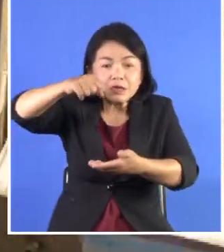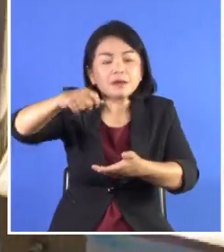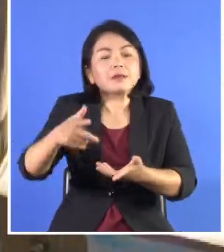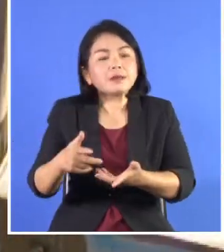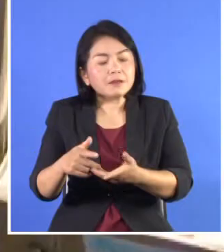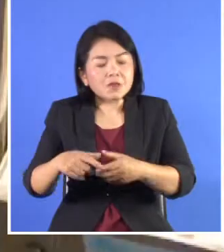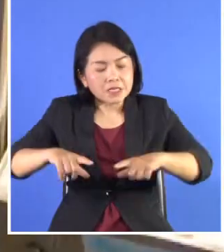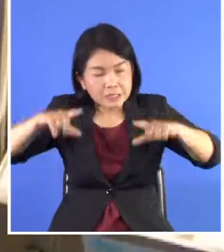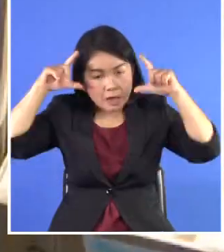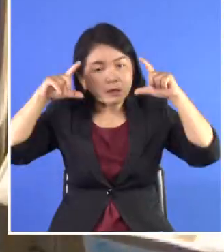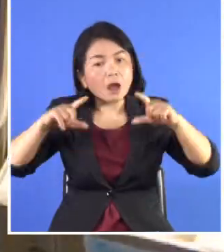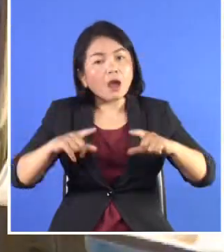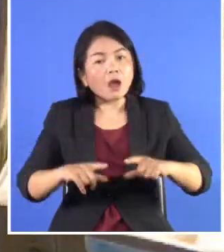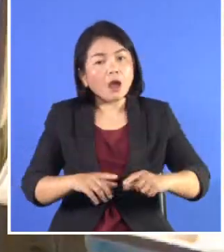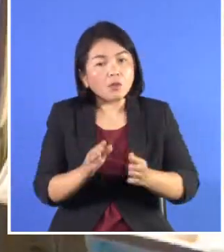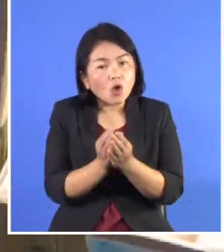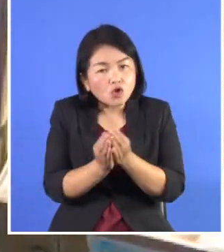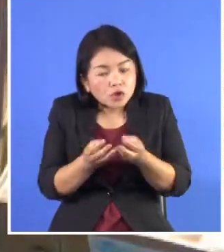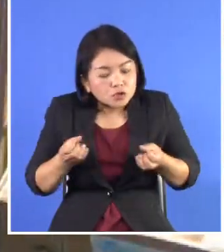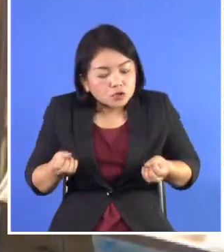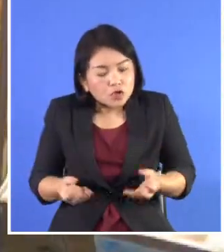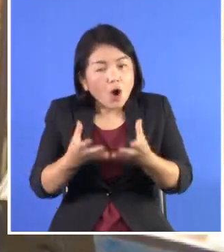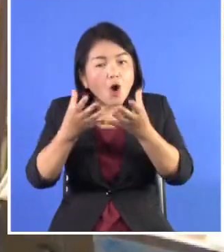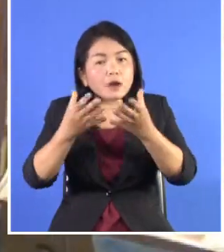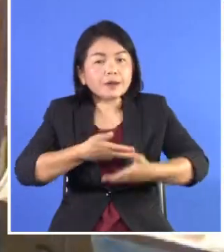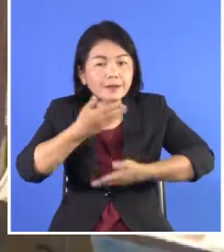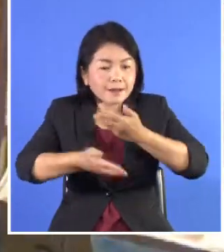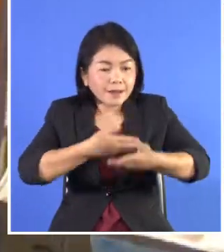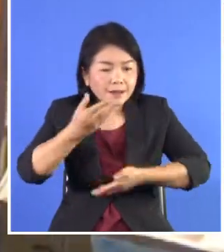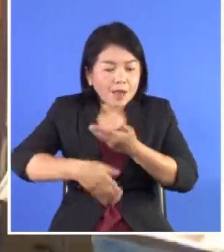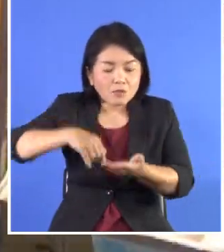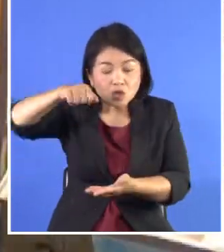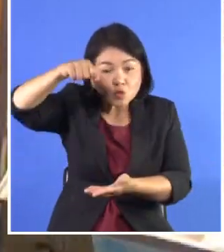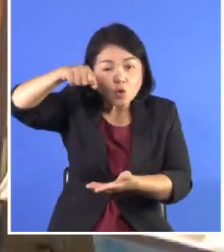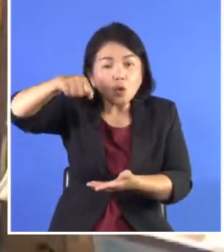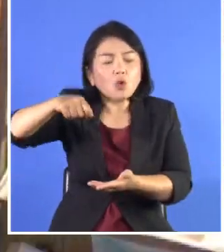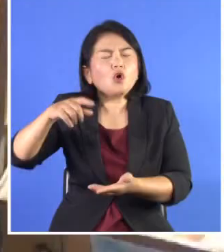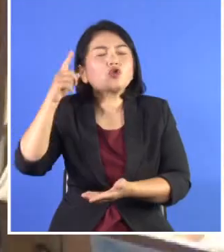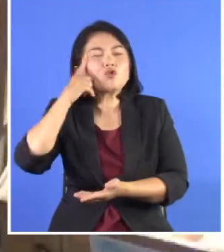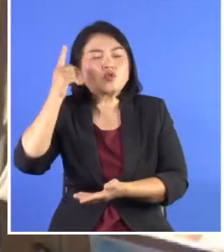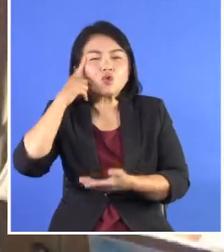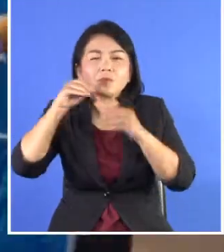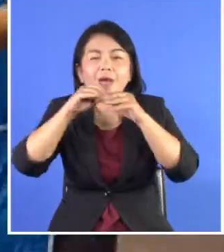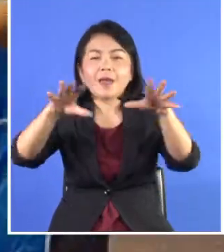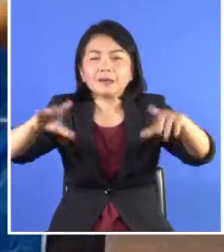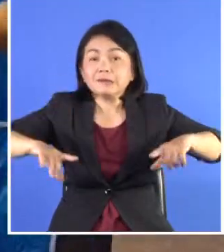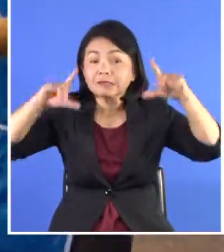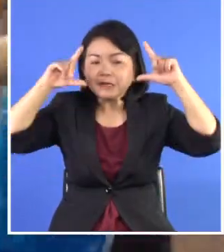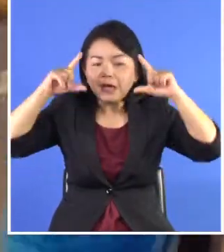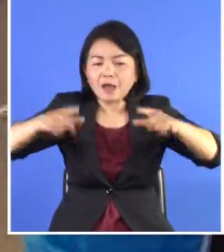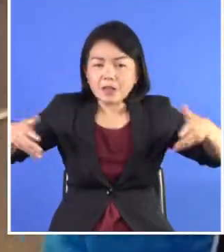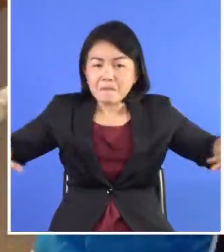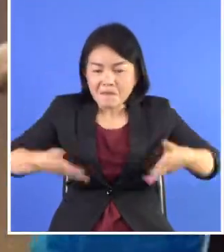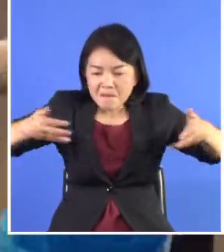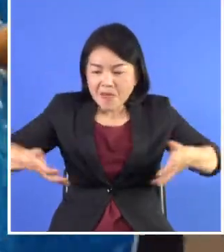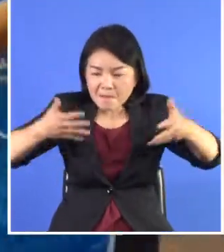ะเป็นหอยทอดระดับตำนานงานงิ้วศาลเจ้าพ่อปึงเถากงนะคะชาวสวรรคโลกเนี่ยเขารู้จักกันดีตำนานตะหลิวบินเจ๊มนความ